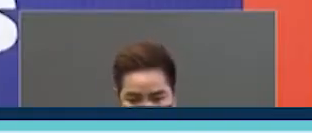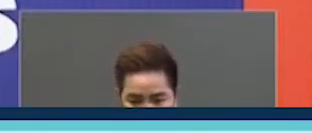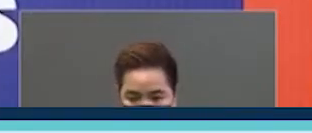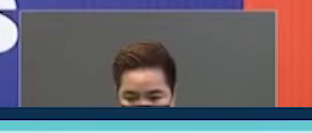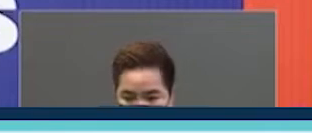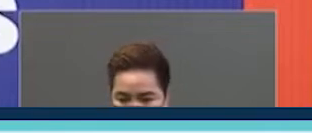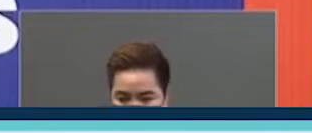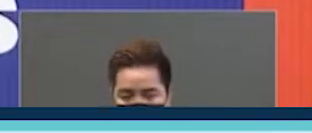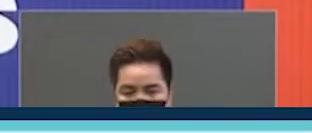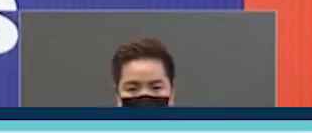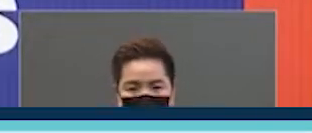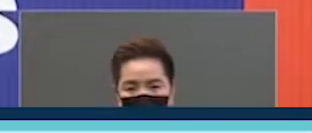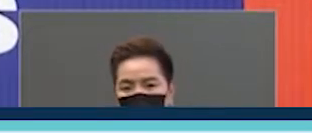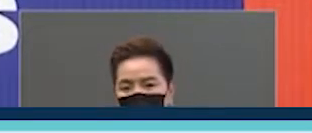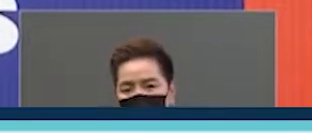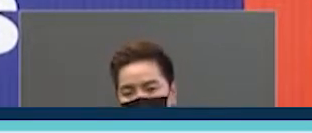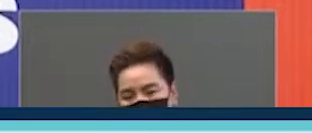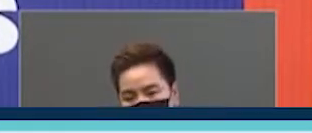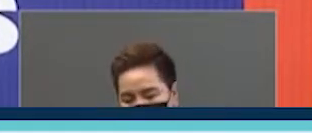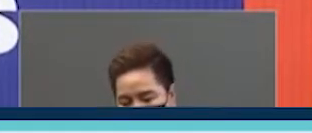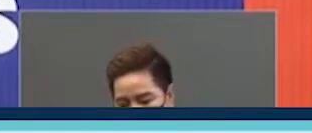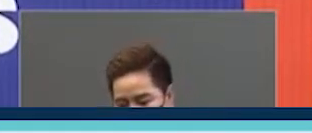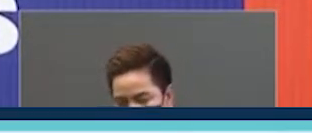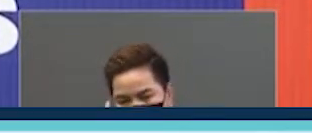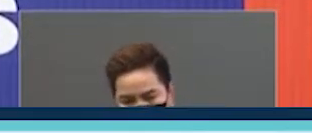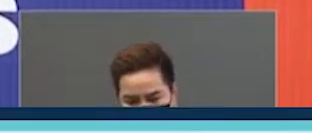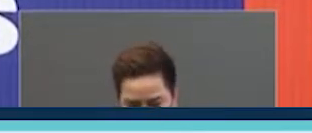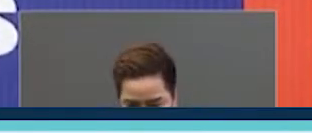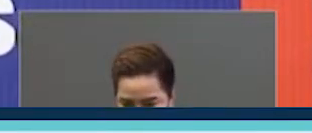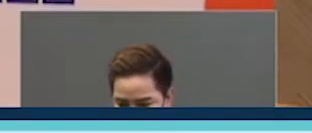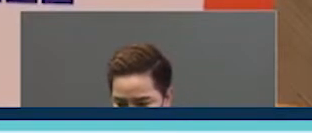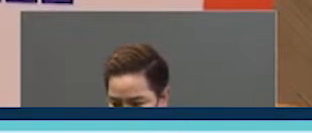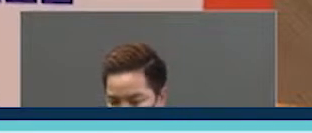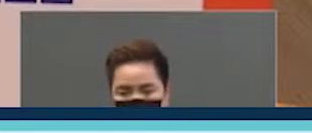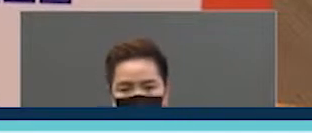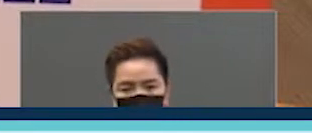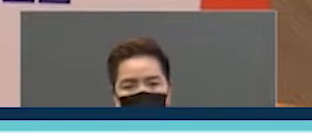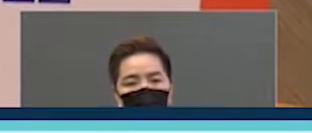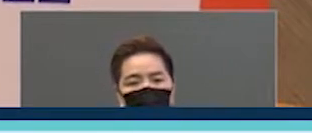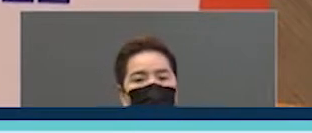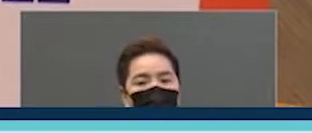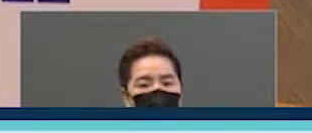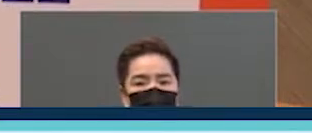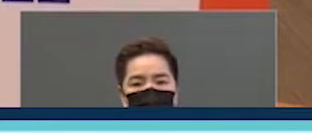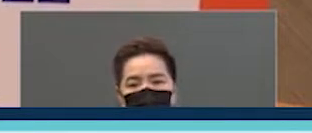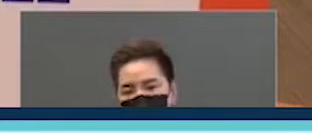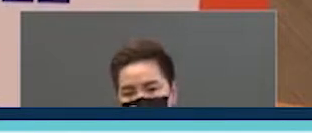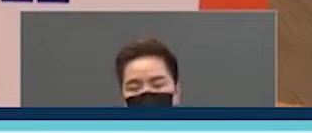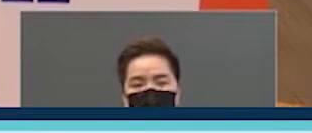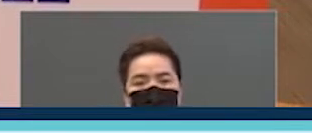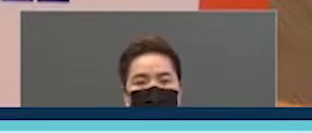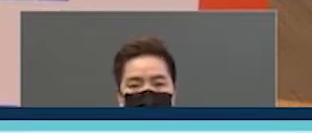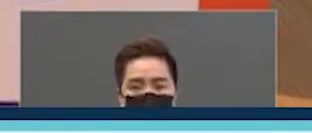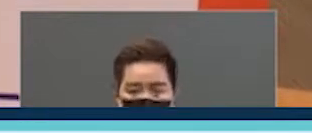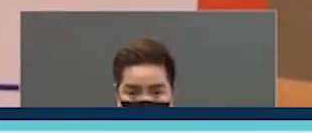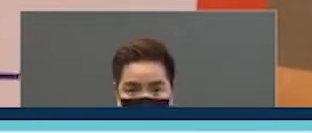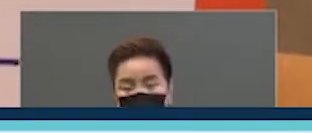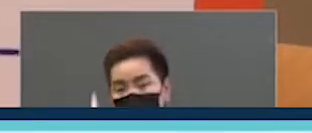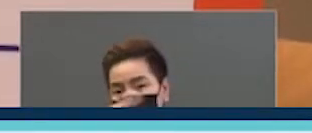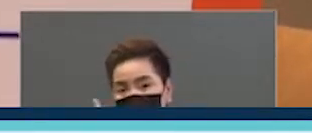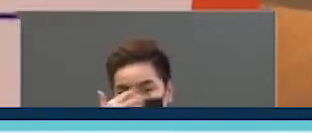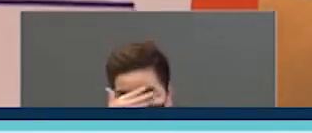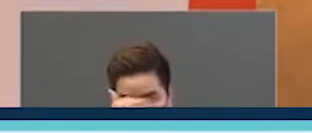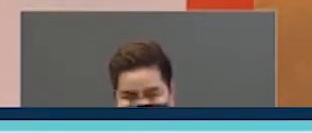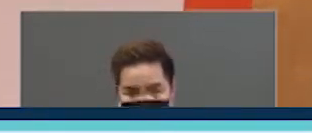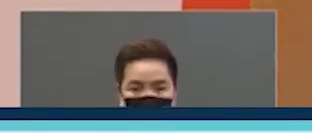ที่สูงเกินที่เราจะส่งได้สำหรับโครงการระยะที่ 2โมงแล้วในช่วงปี 2566